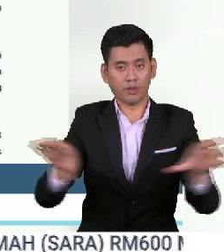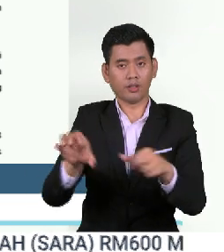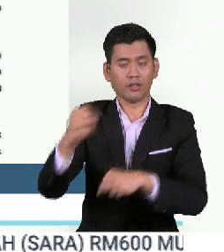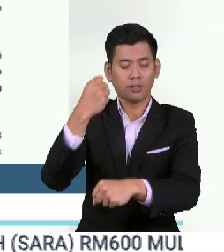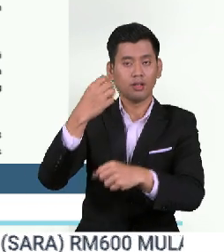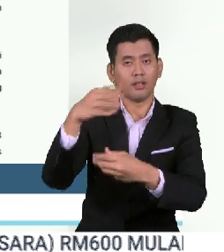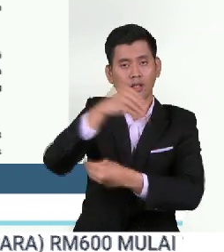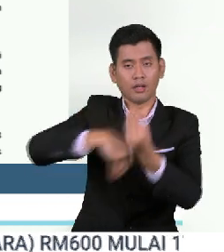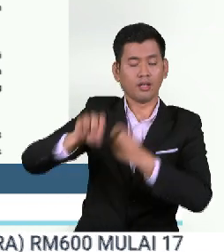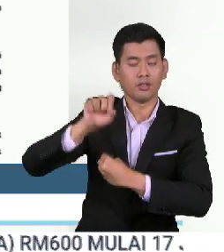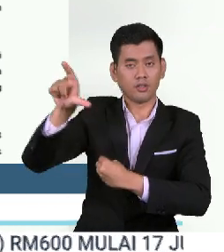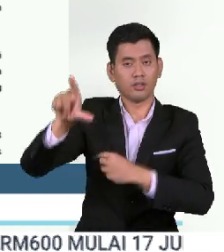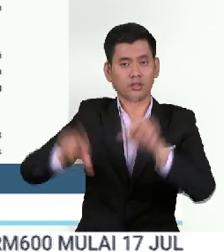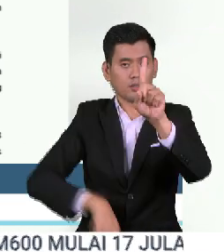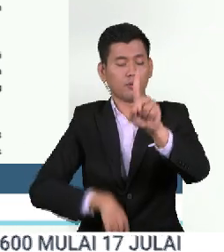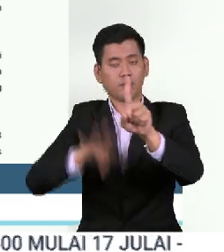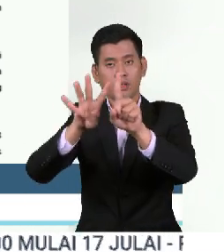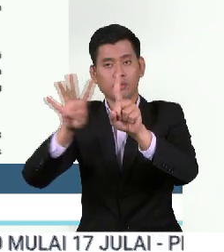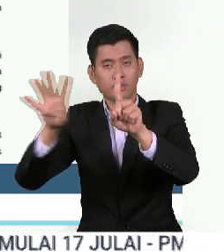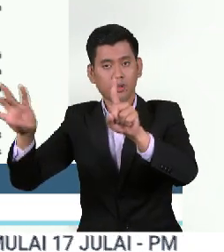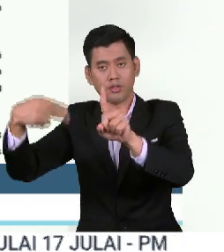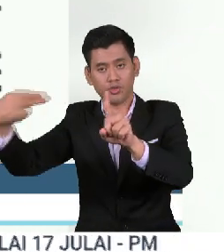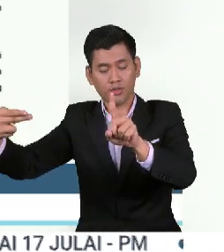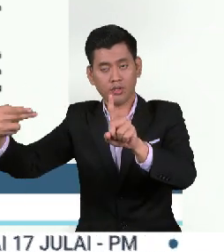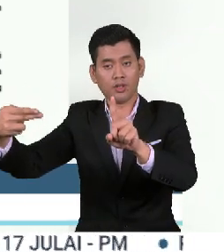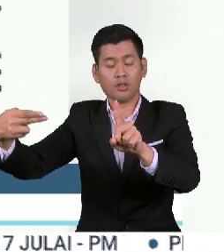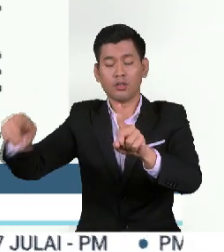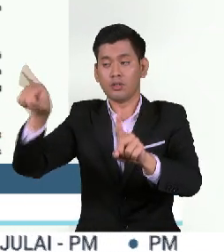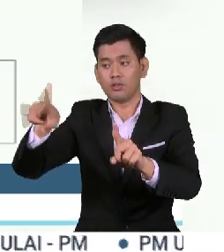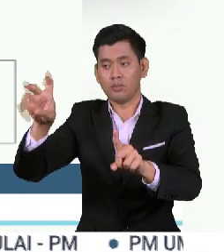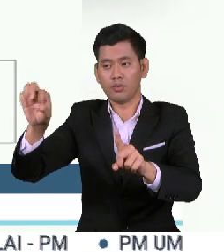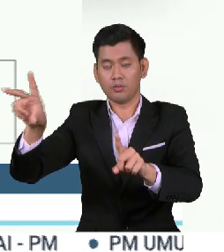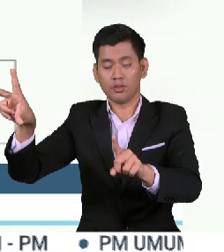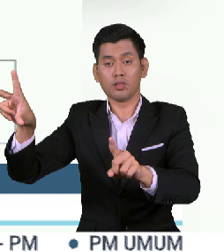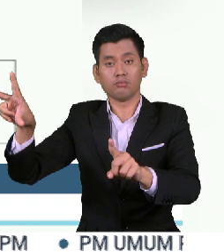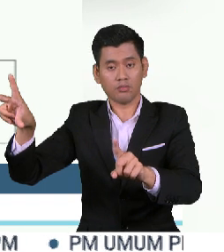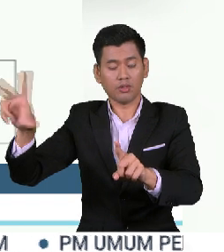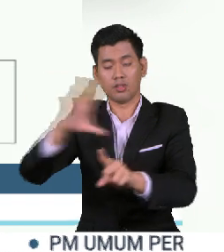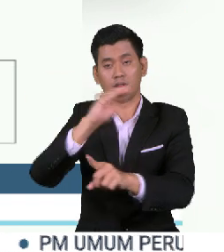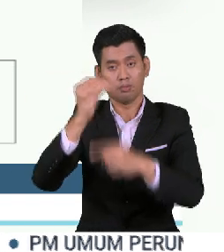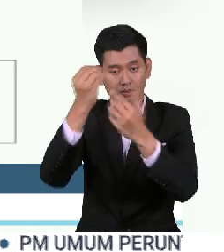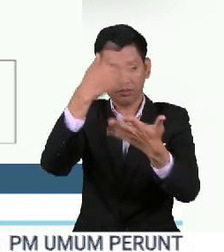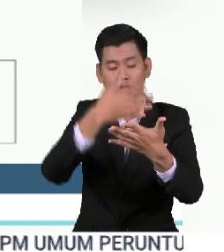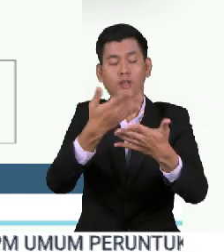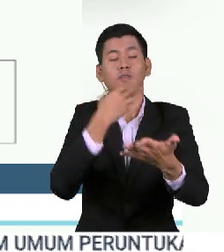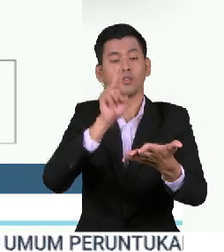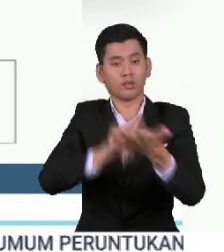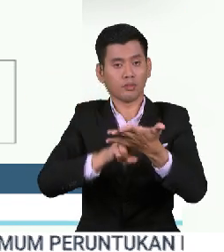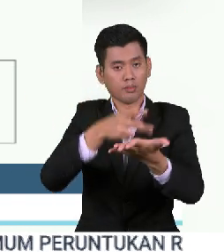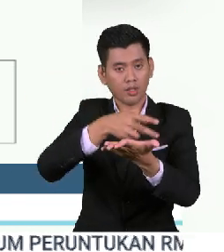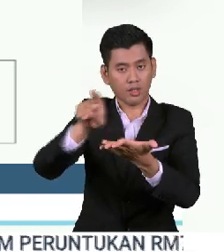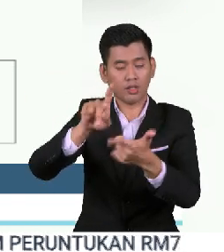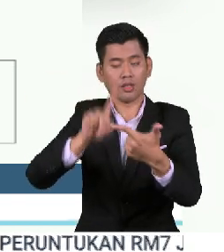muasasa 1444 hijrah 2023 masehi yang menyatakan kos bayaran